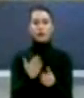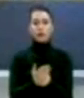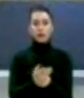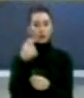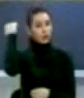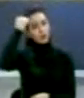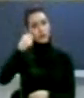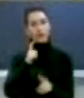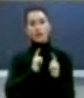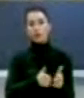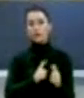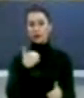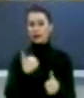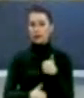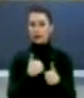Kosovë, merr